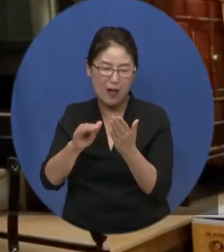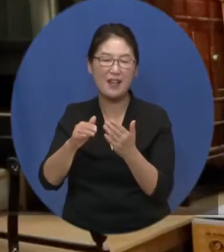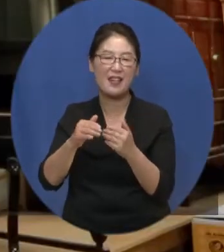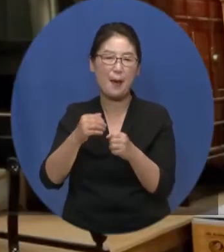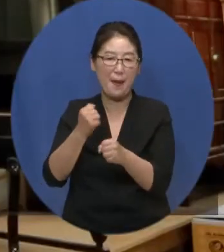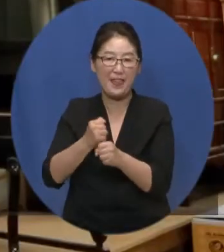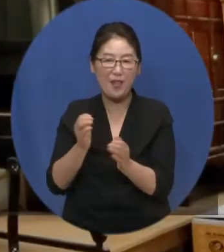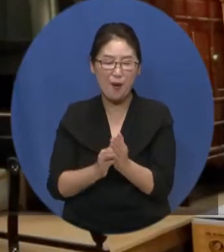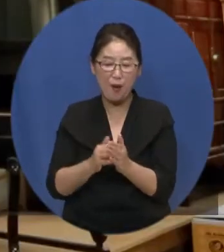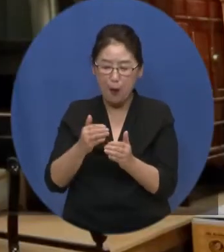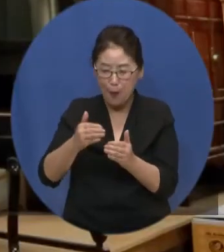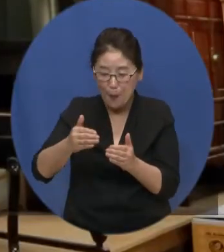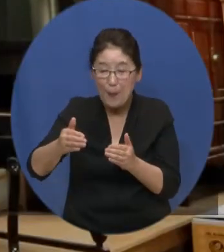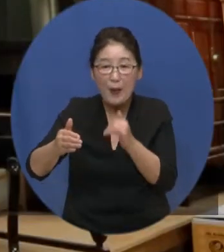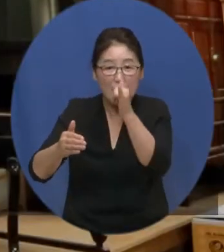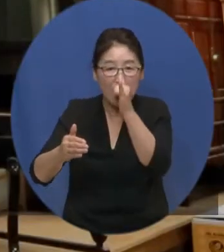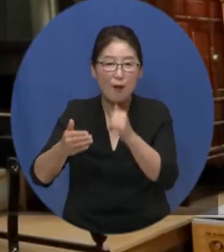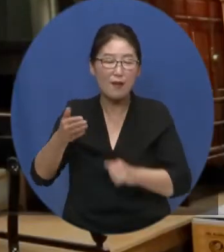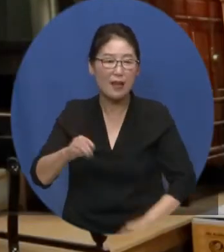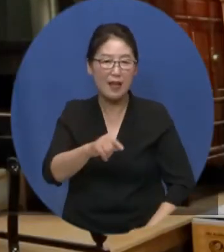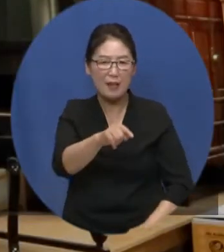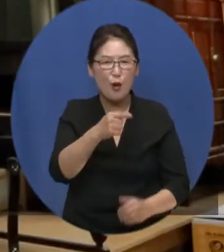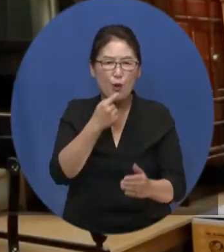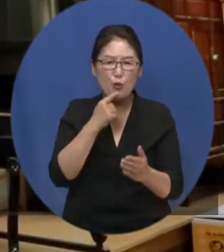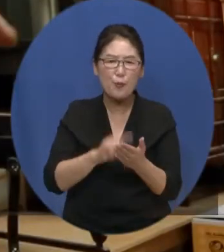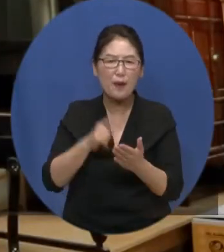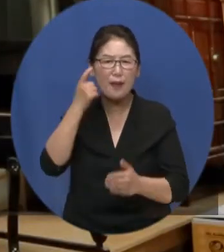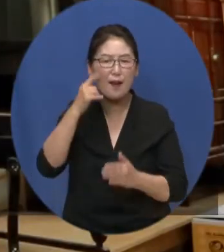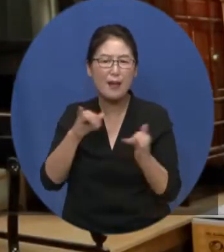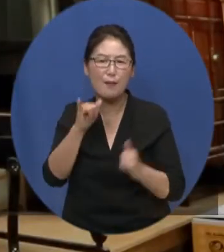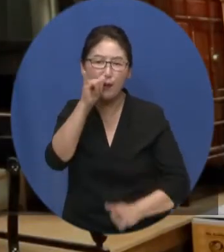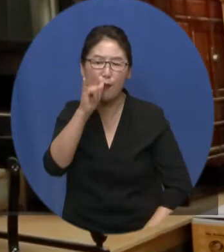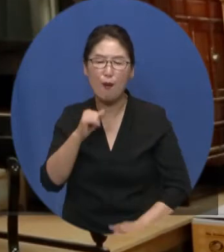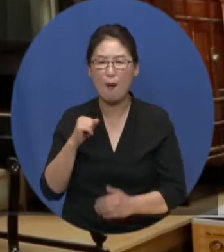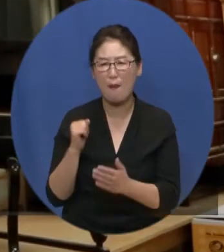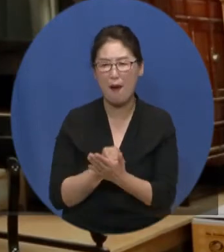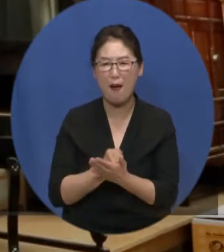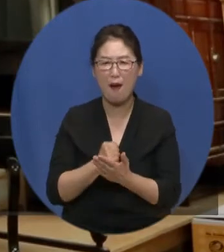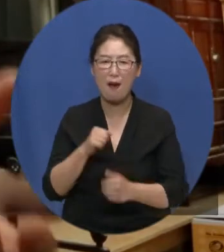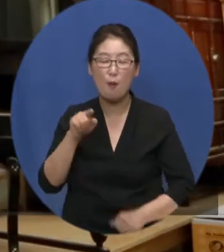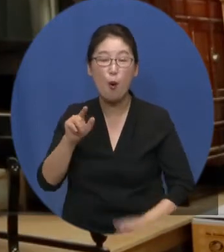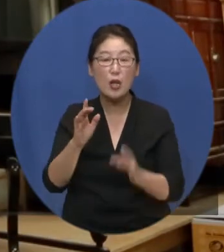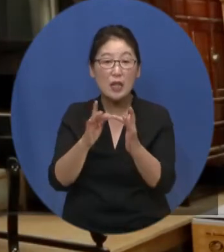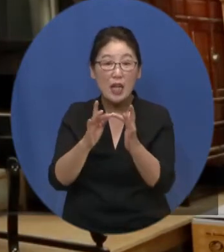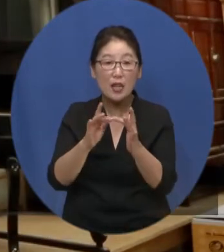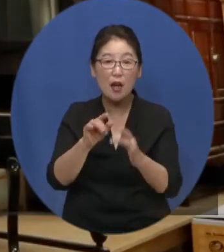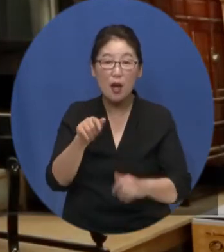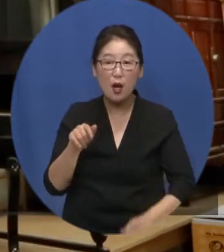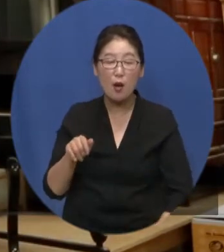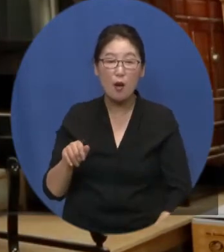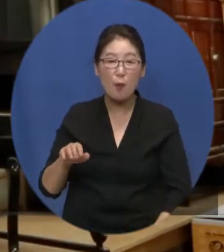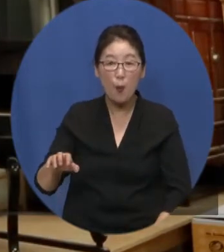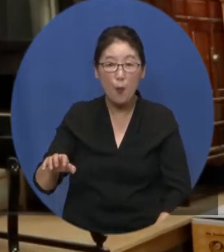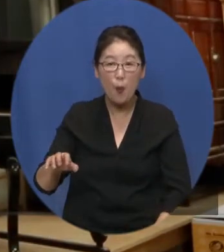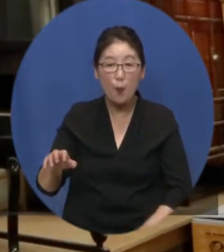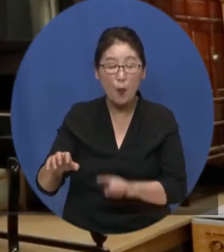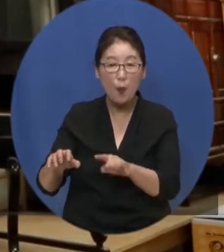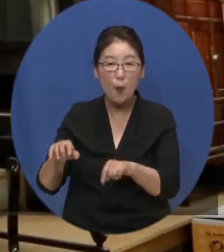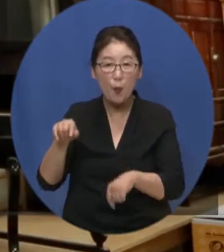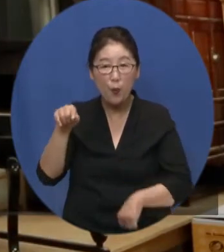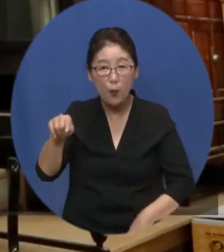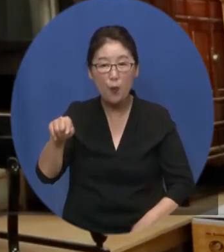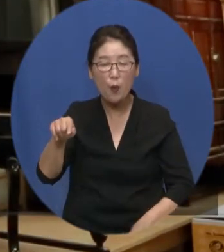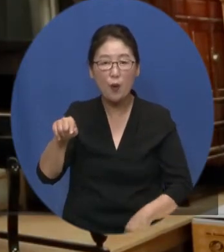쉽게 생각을 하는게 너무 마음이 아픈 거죠 그냥 인터넷에서 마우스만 클릭하면 그 다음날 배송 언론 그런 저희가